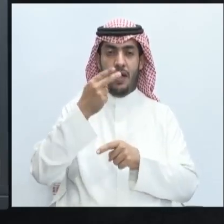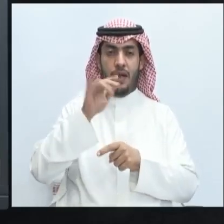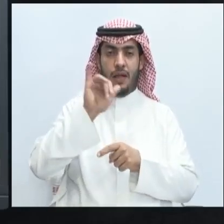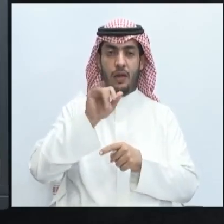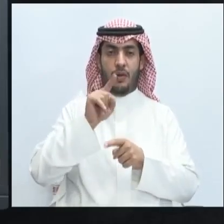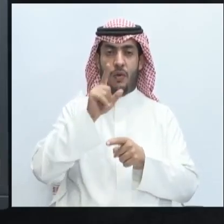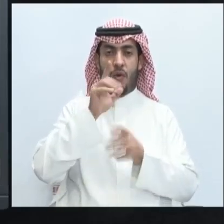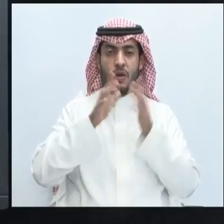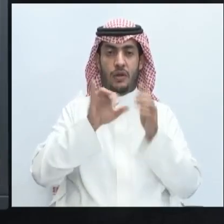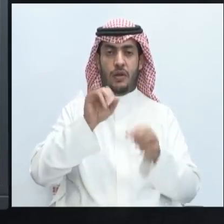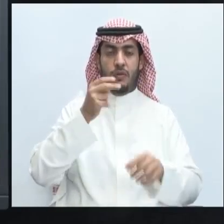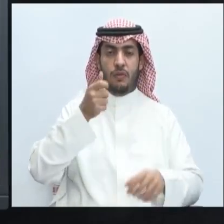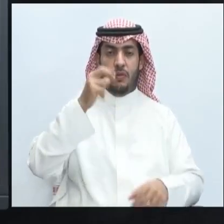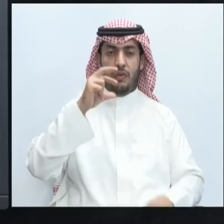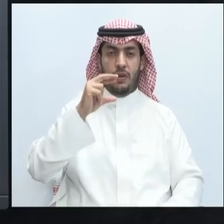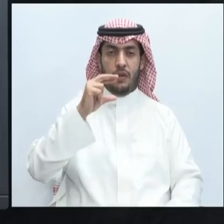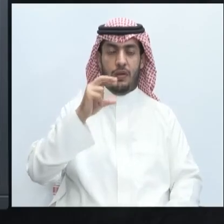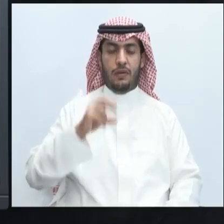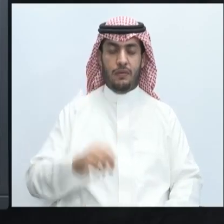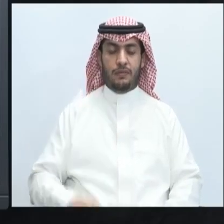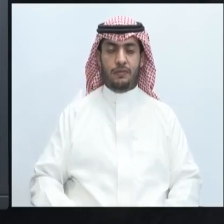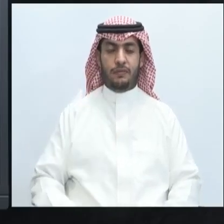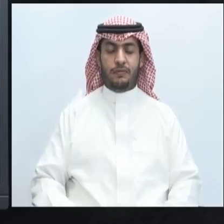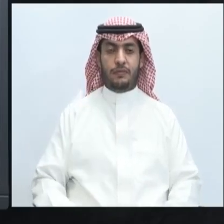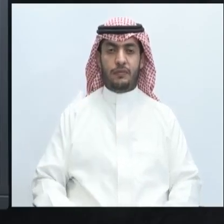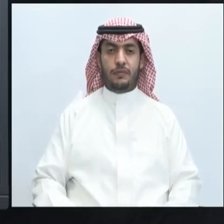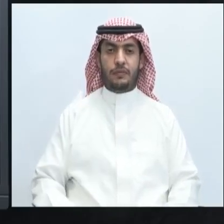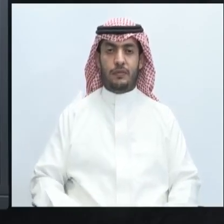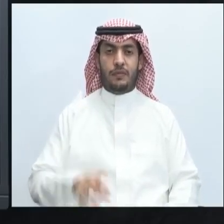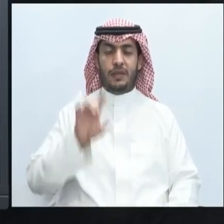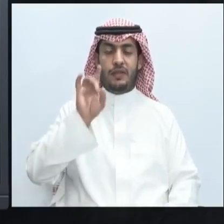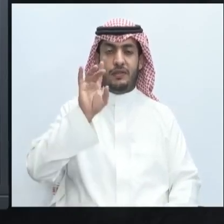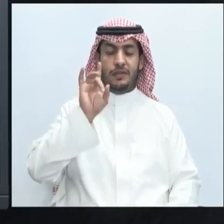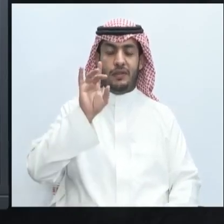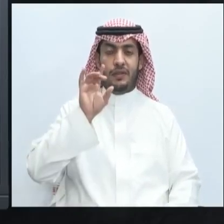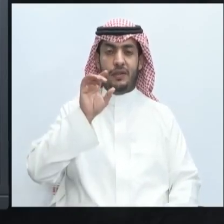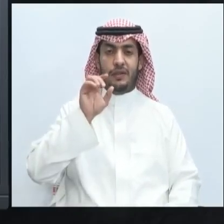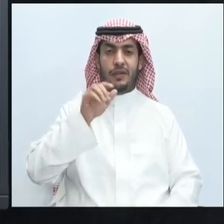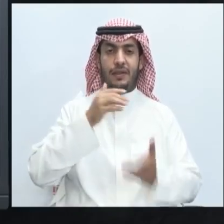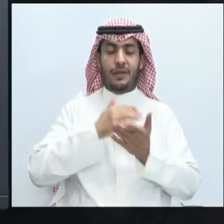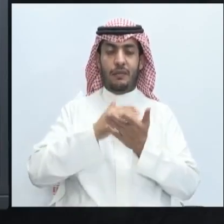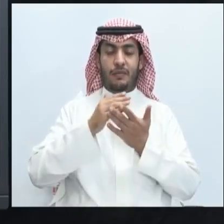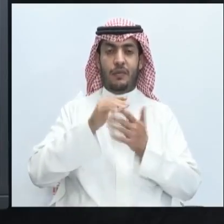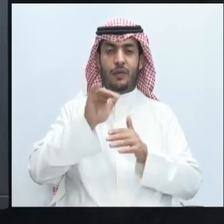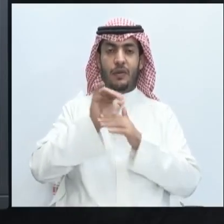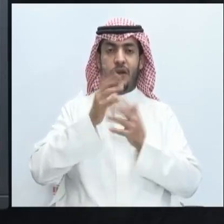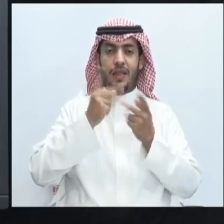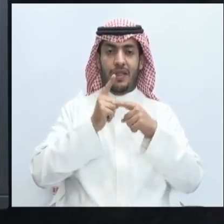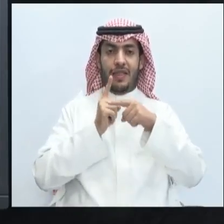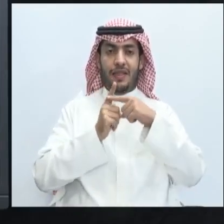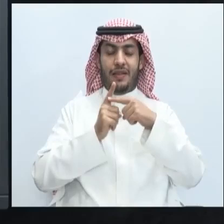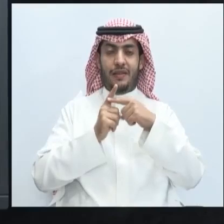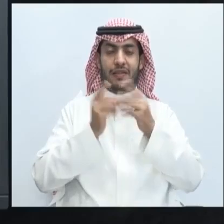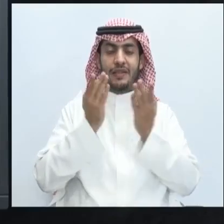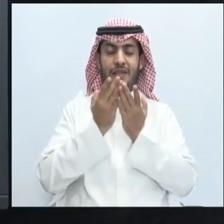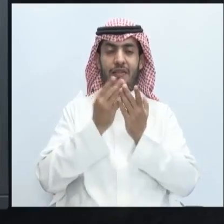القحطاني ويرافقني في لغه الاشاره زميلي الاستاذ معاذ القرعاوي بمشيئه الله نستكمل واياكم دروس ماده الرياضيات